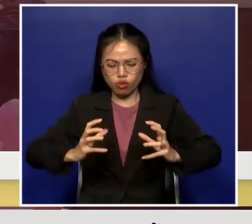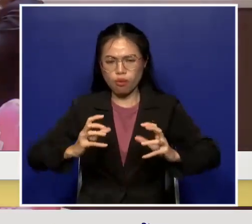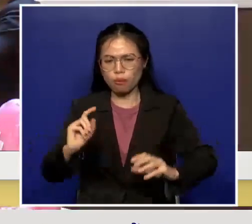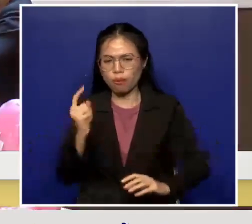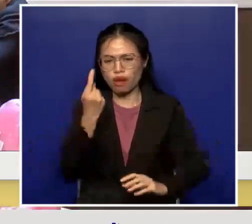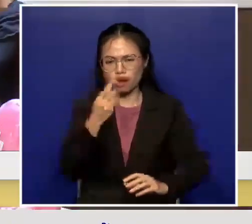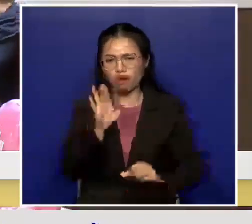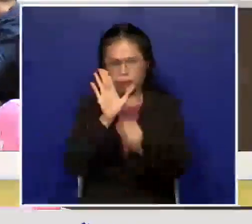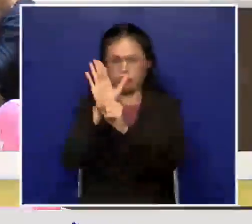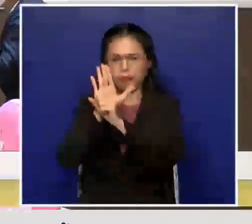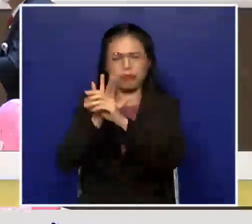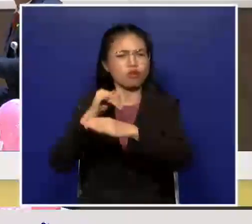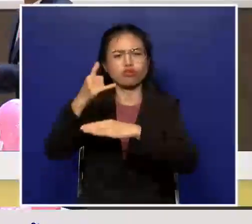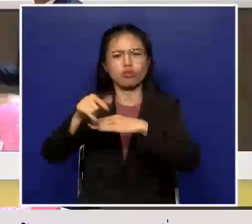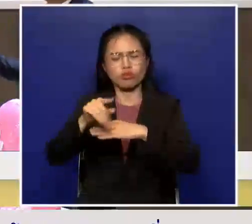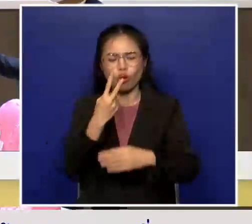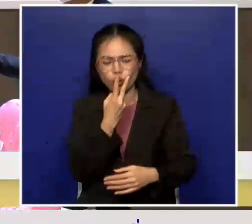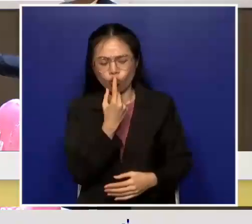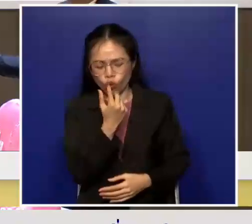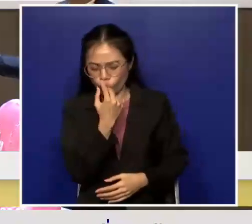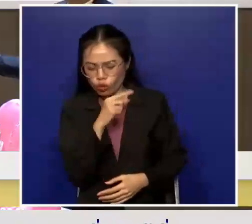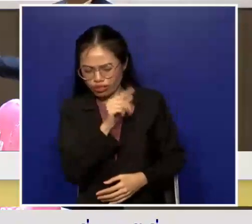พอแล้วพอแล้วพอแล้วแค่นี้ก็น้ำตาไหลแย่แล้ว